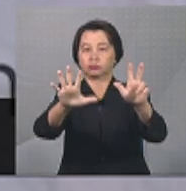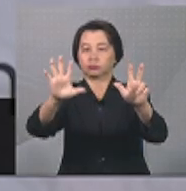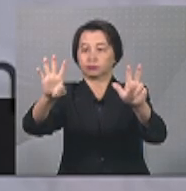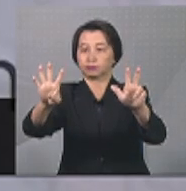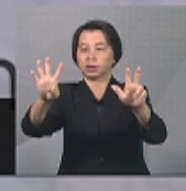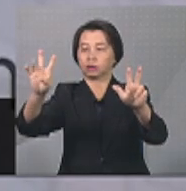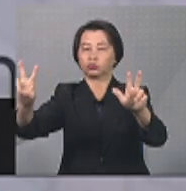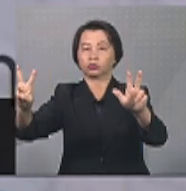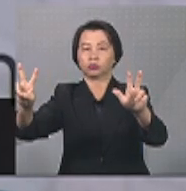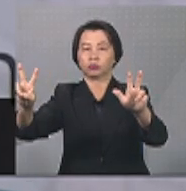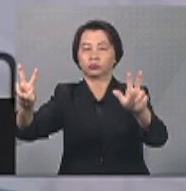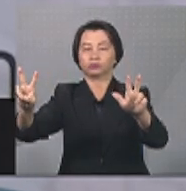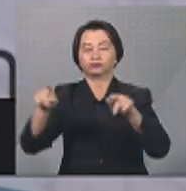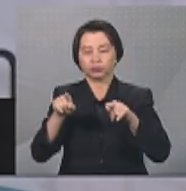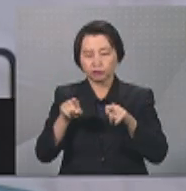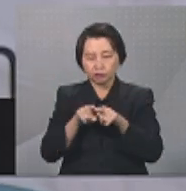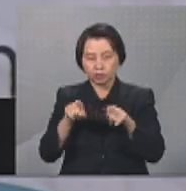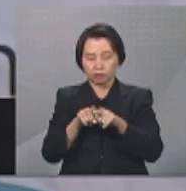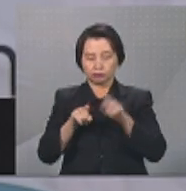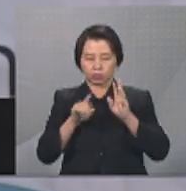3,542 kes, iaitu bersamaan dengan